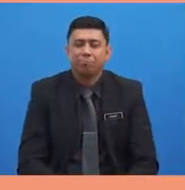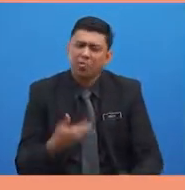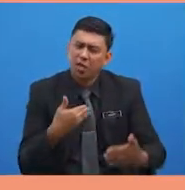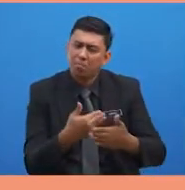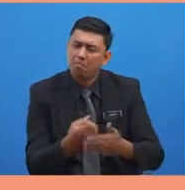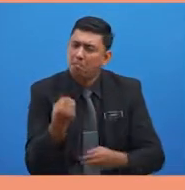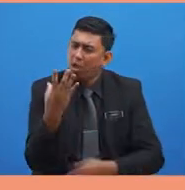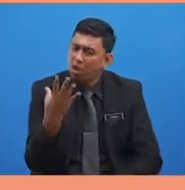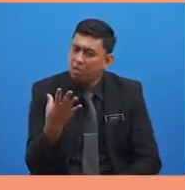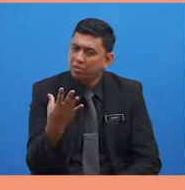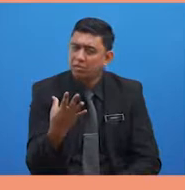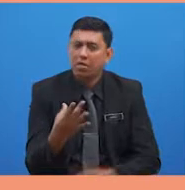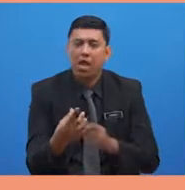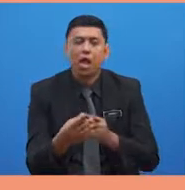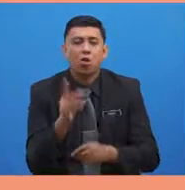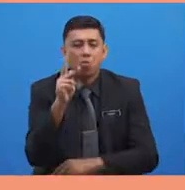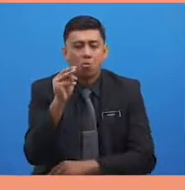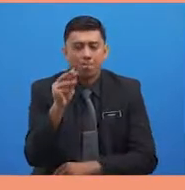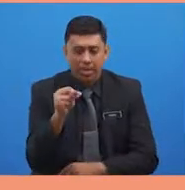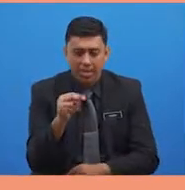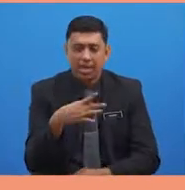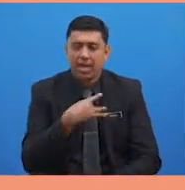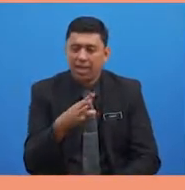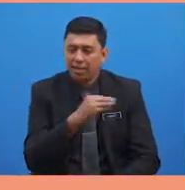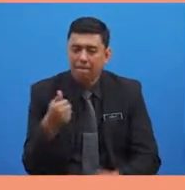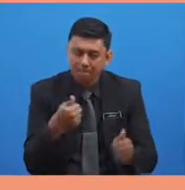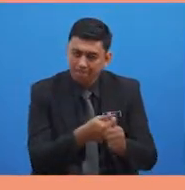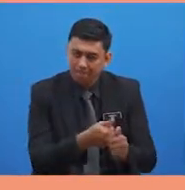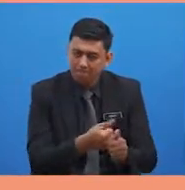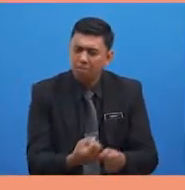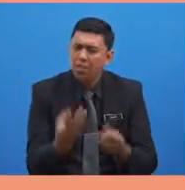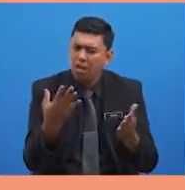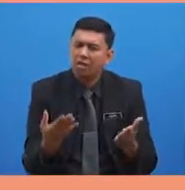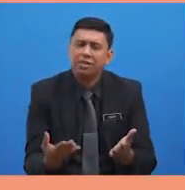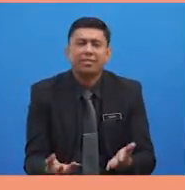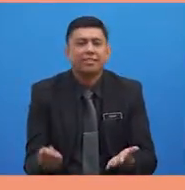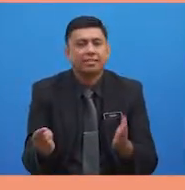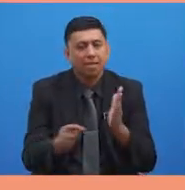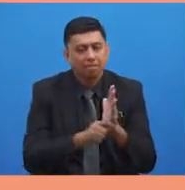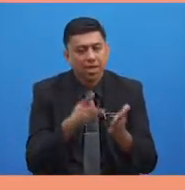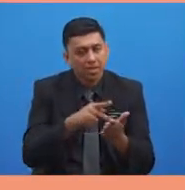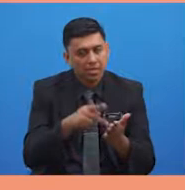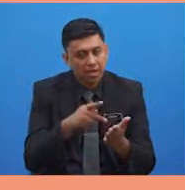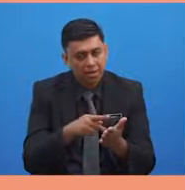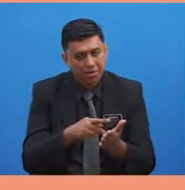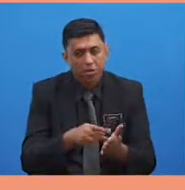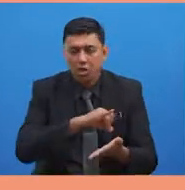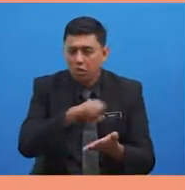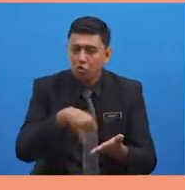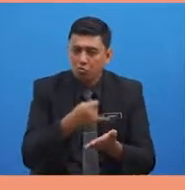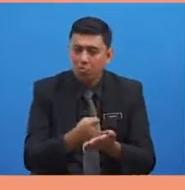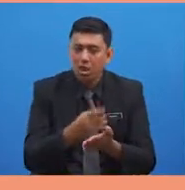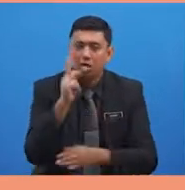Semakin banyak komen, like dan follow yang diberikan, maka semakin bertambah bilangan kiraan atau jumlah